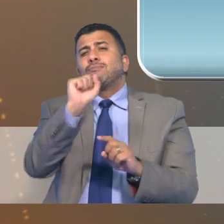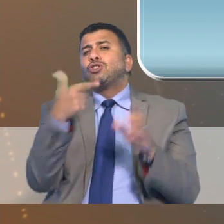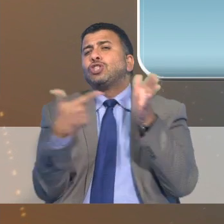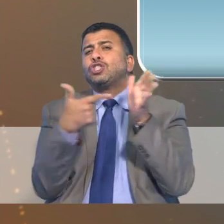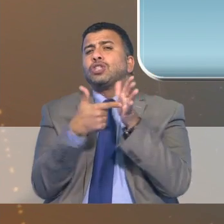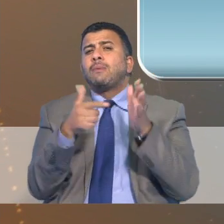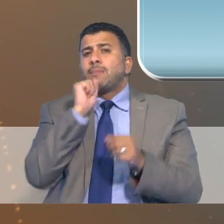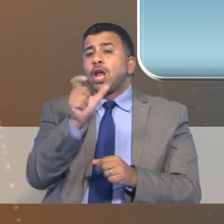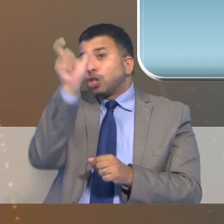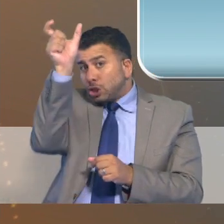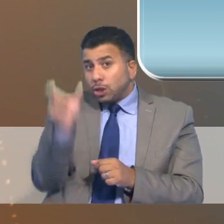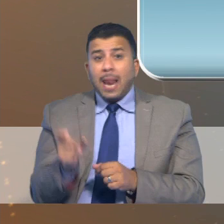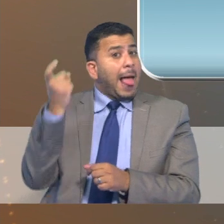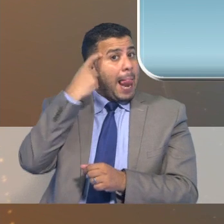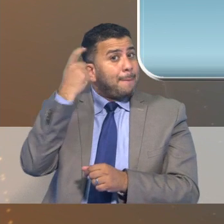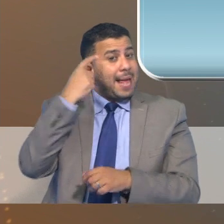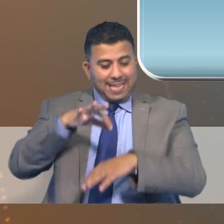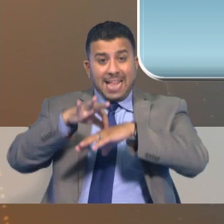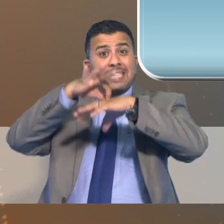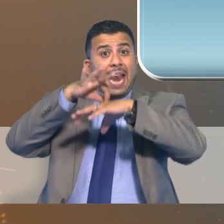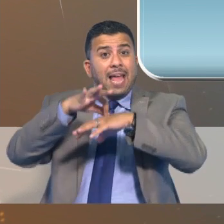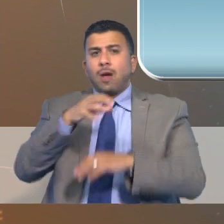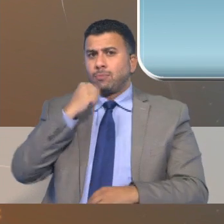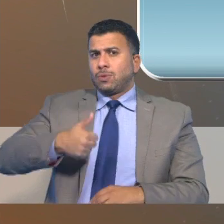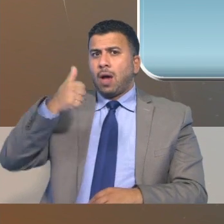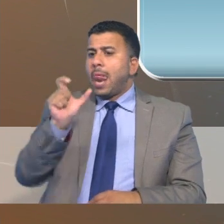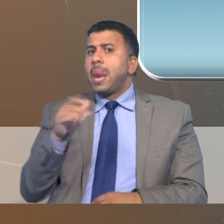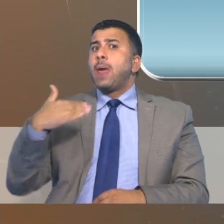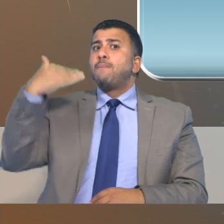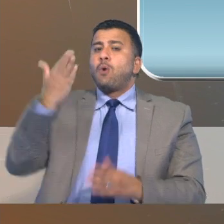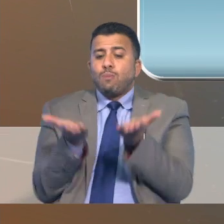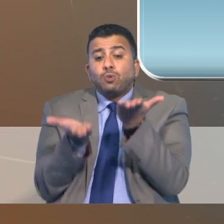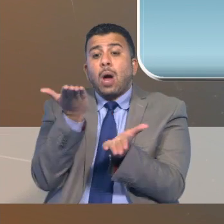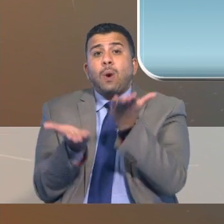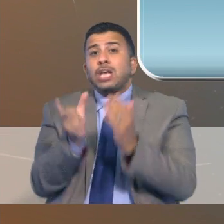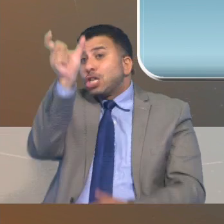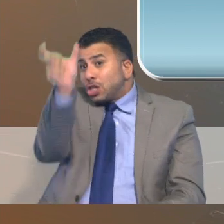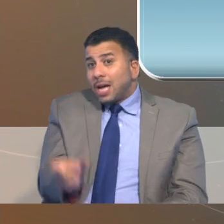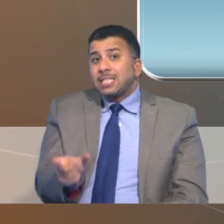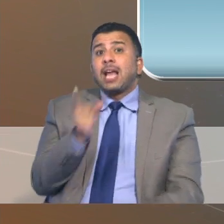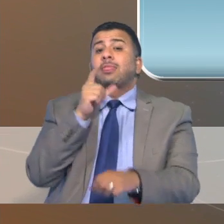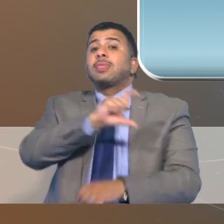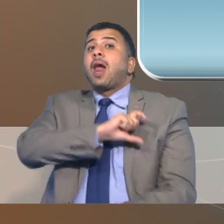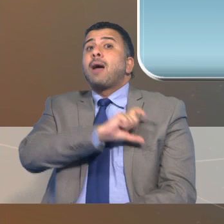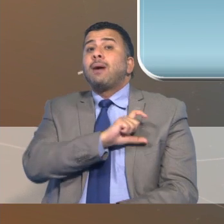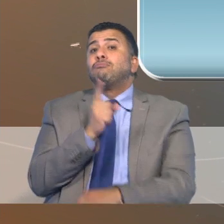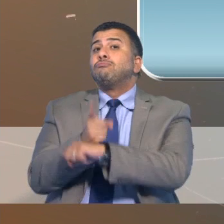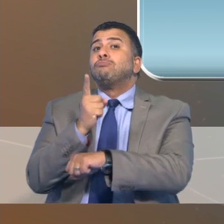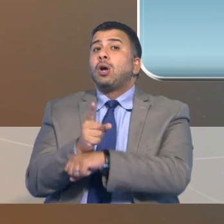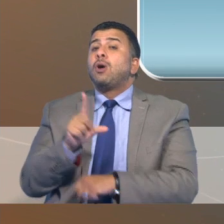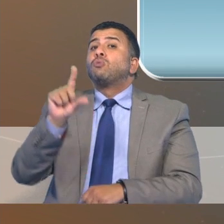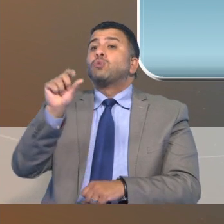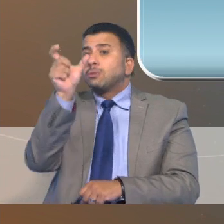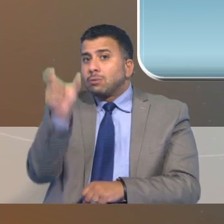يأتي: تكوين الشخصية العلمية الإنسانية وتحقيق النمو المتوازن في شخصية الطلبة الدارسين، أعداد